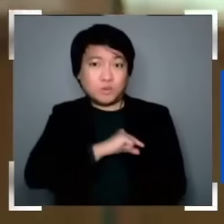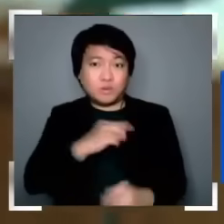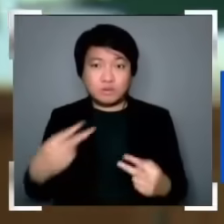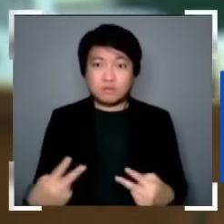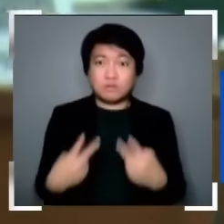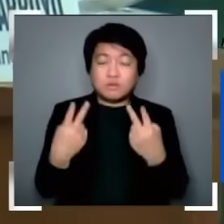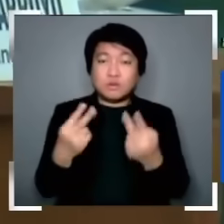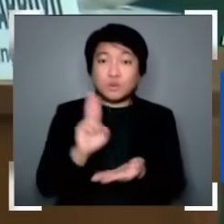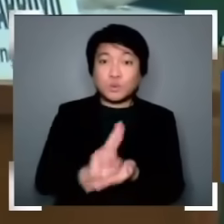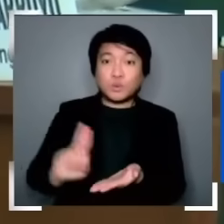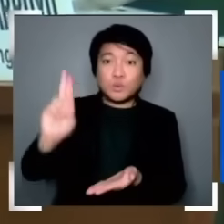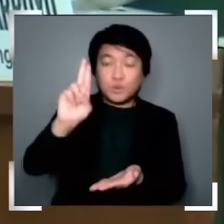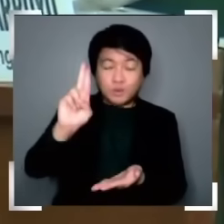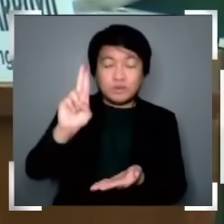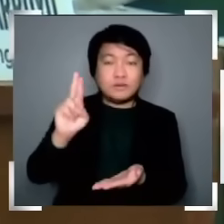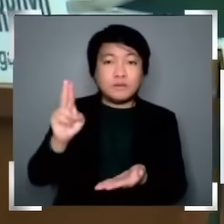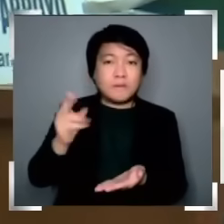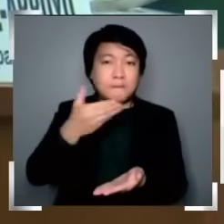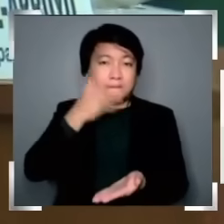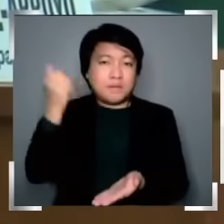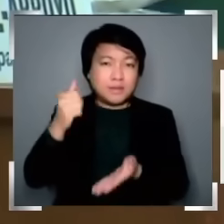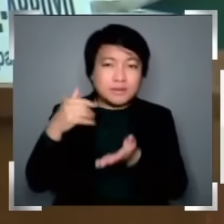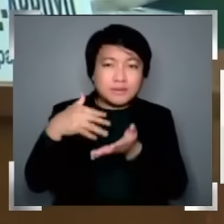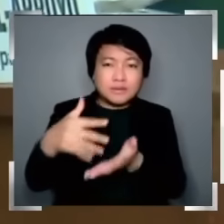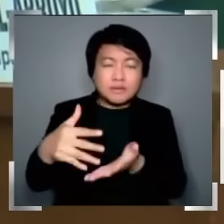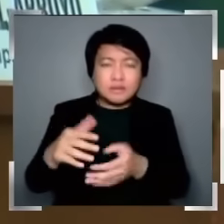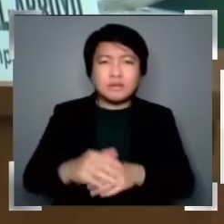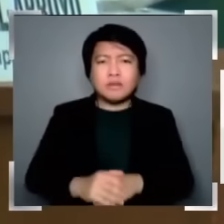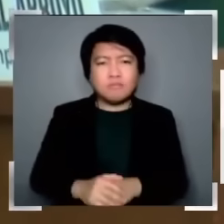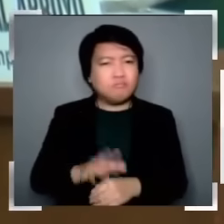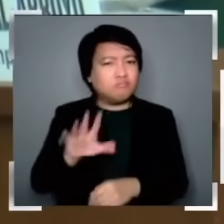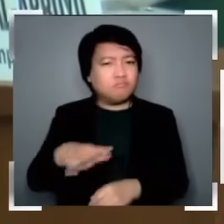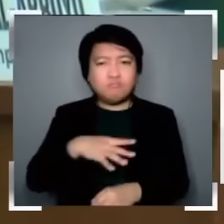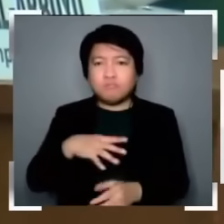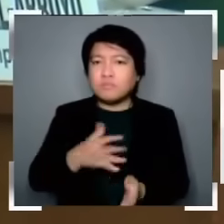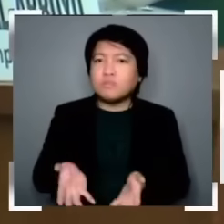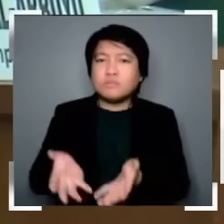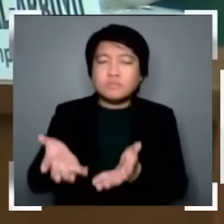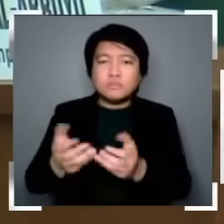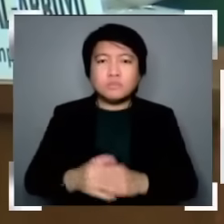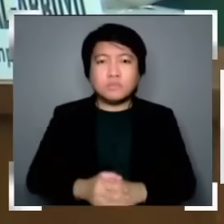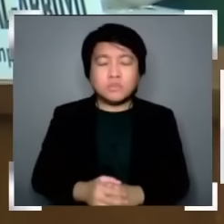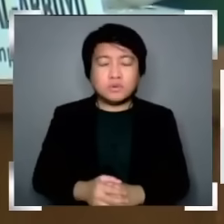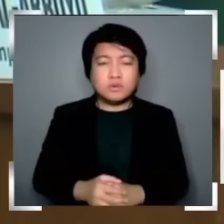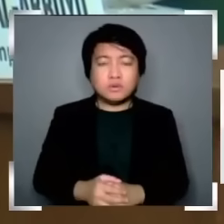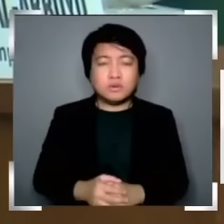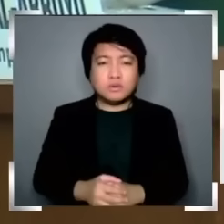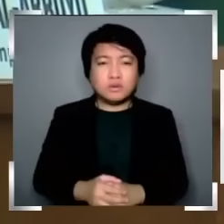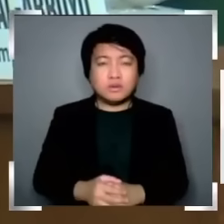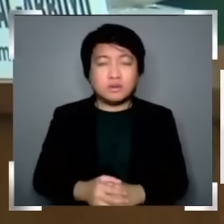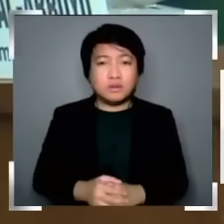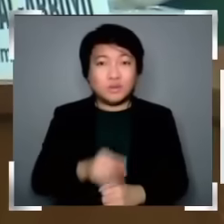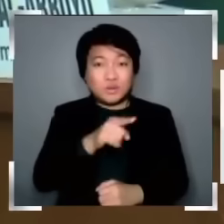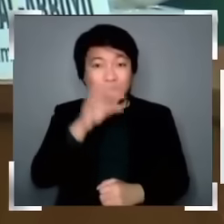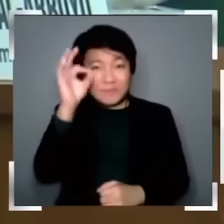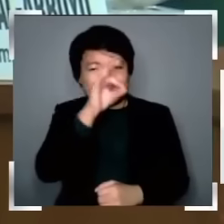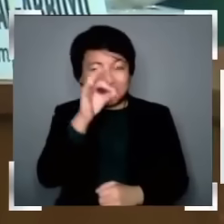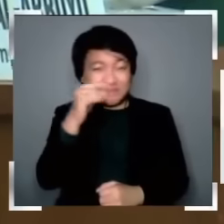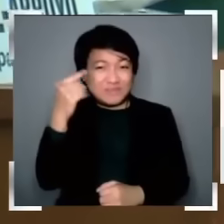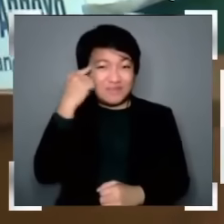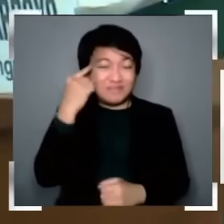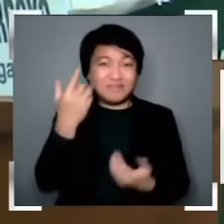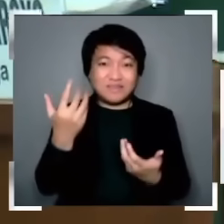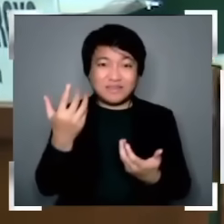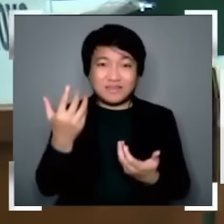they want to be the best that they can be. Don't preempt the way Filipinos think. Hindi lahat